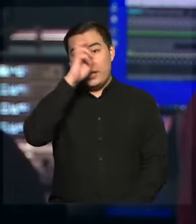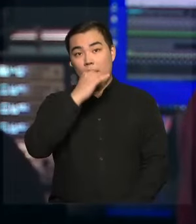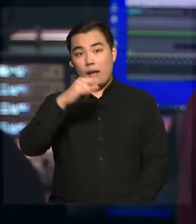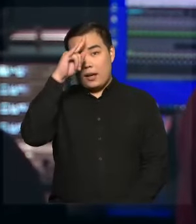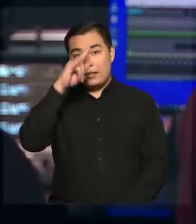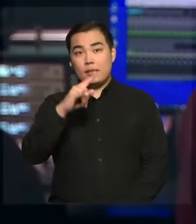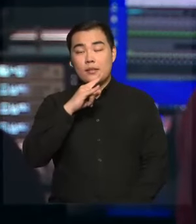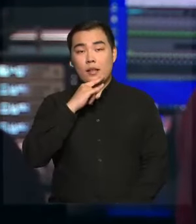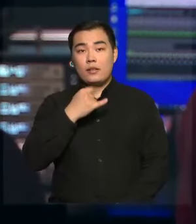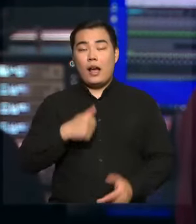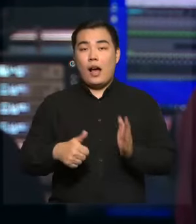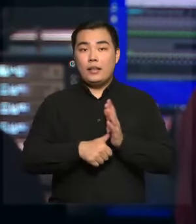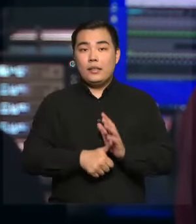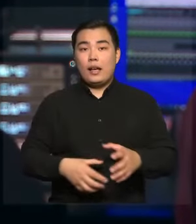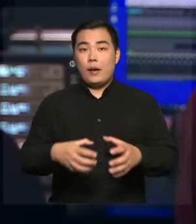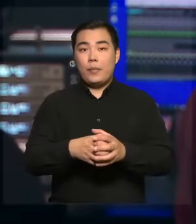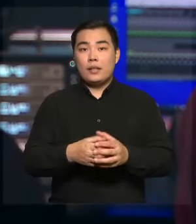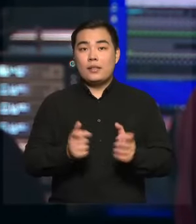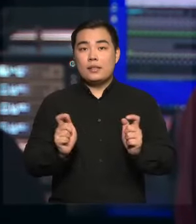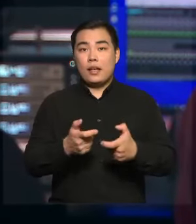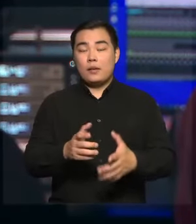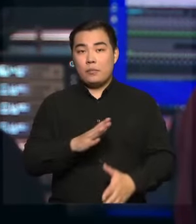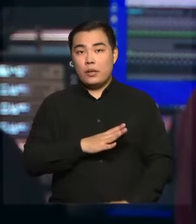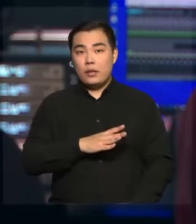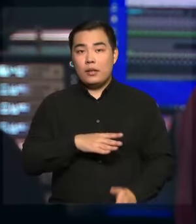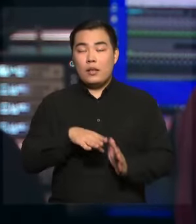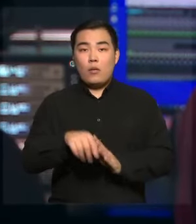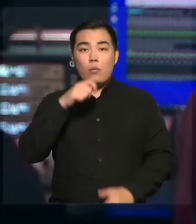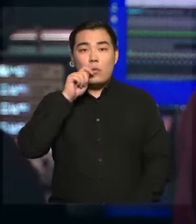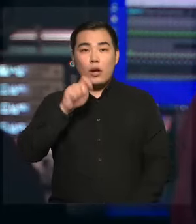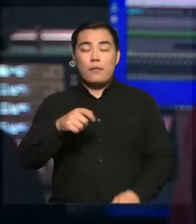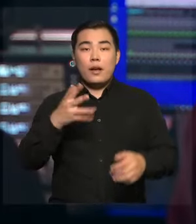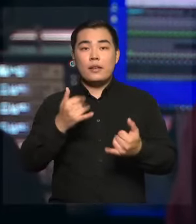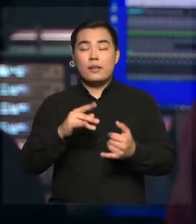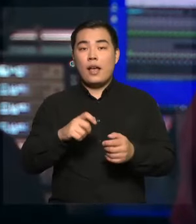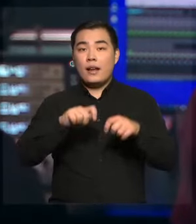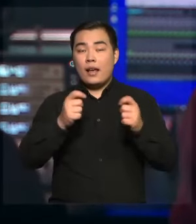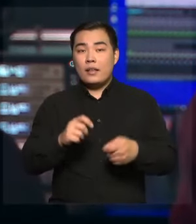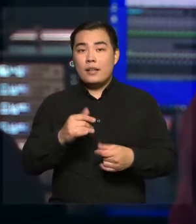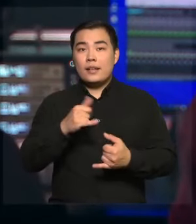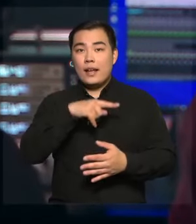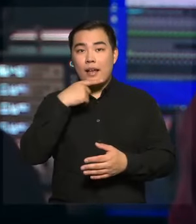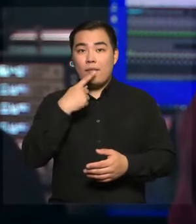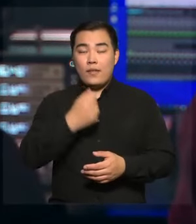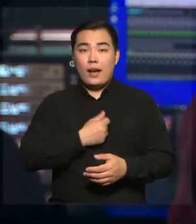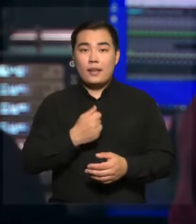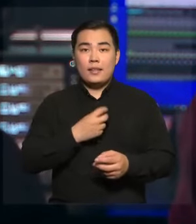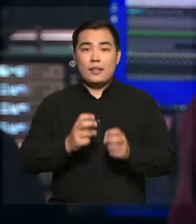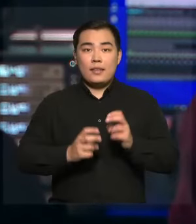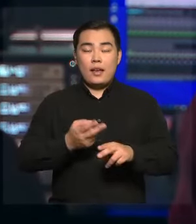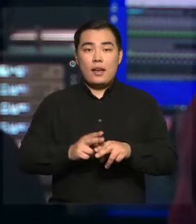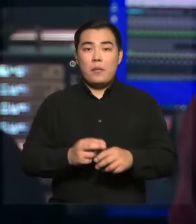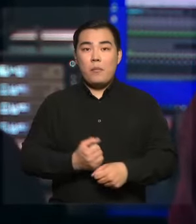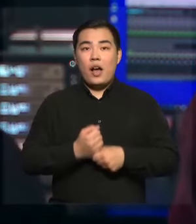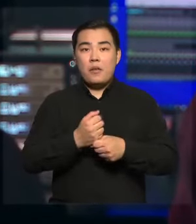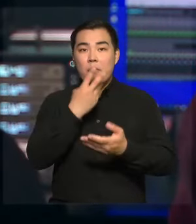Ұлыбритания Қазақстанның 6 компаниясына санкция салды. Олар Украинадағы соғыс кезінде Ресей әскери өнеркәсіптік кешеніне